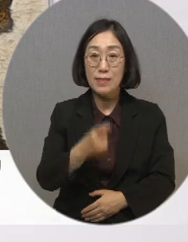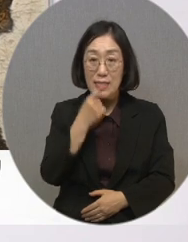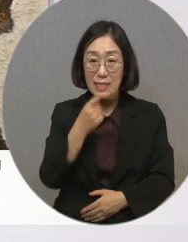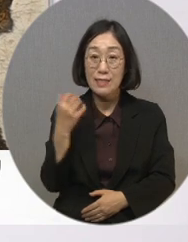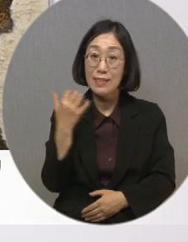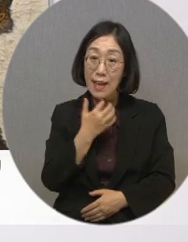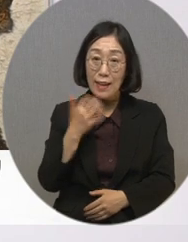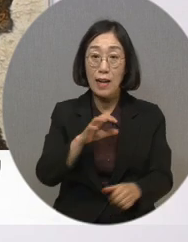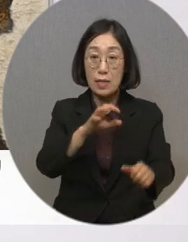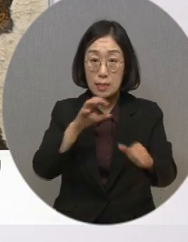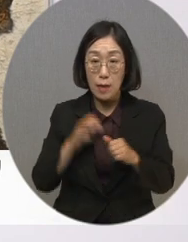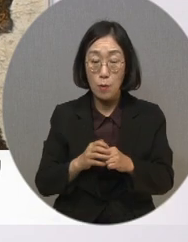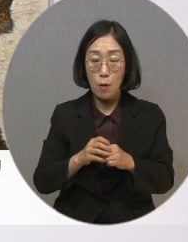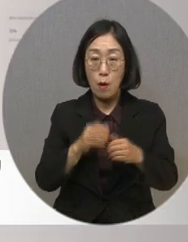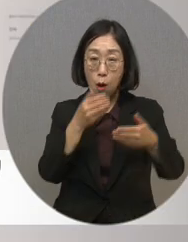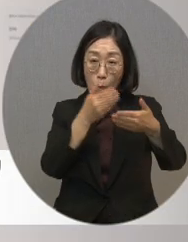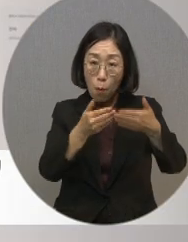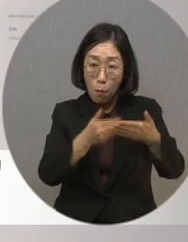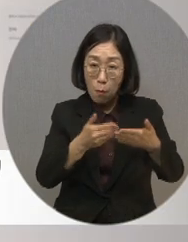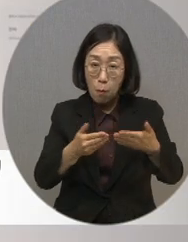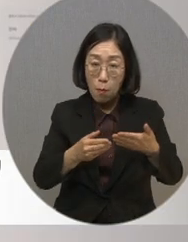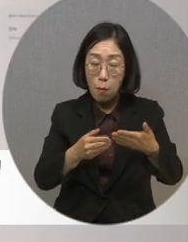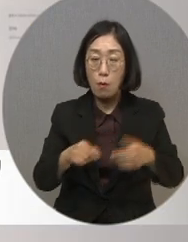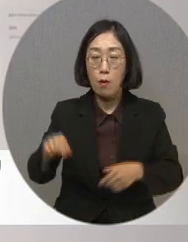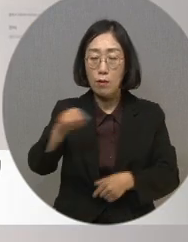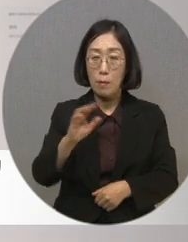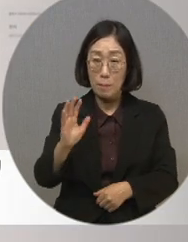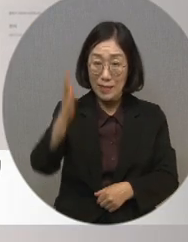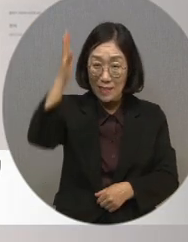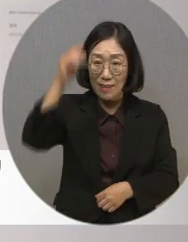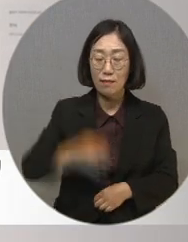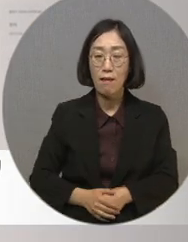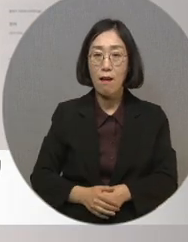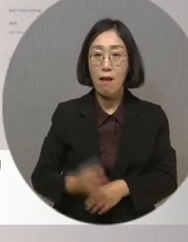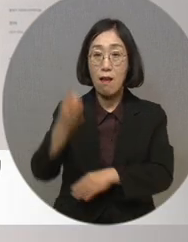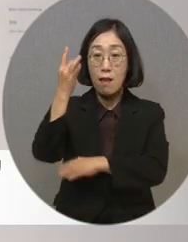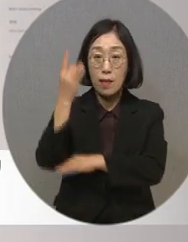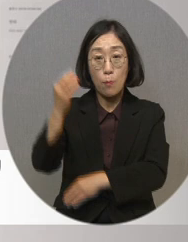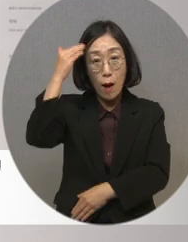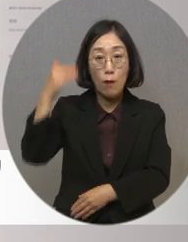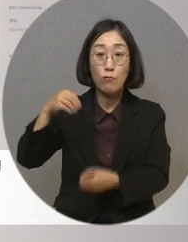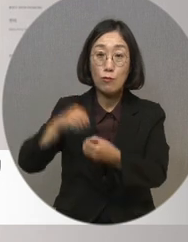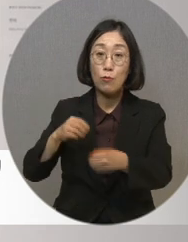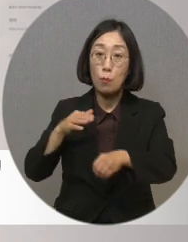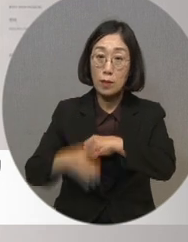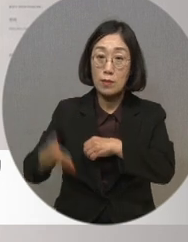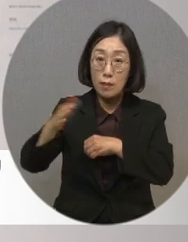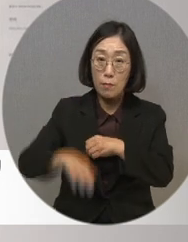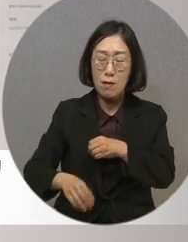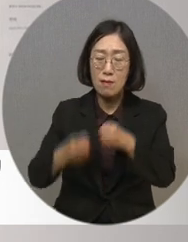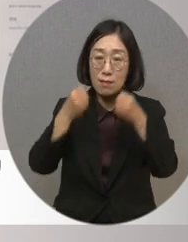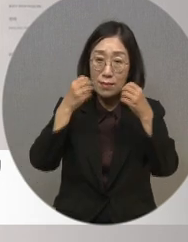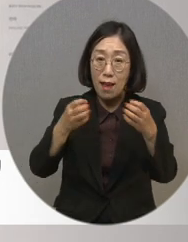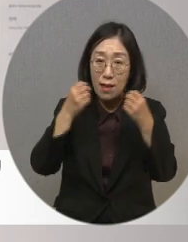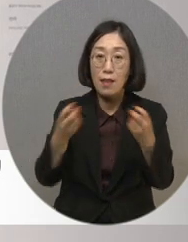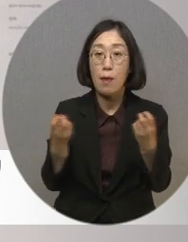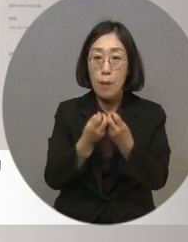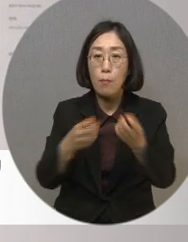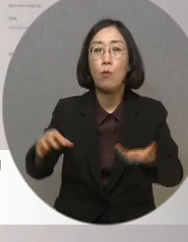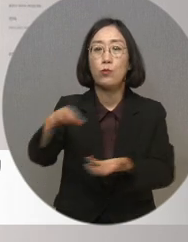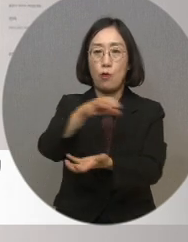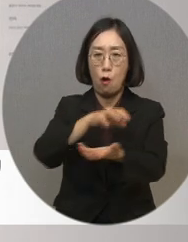채색한 작가의 그림에서 기본 바탕은 한국화지만 작품의 방향을 스스로 개척하며